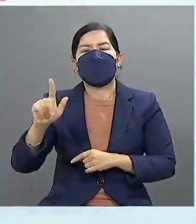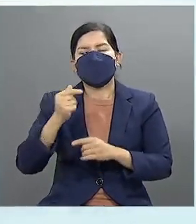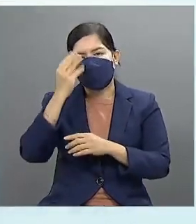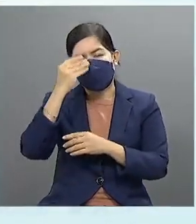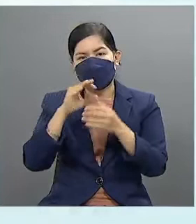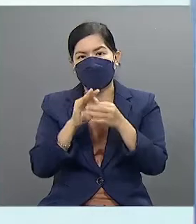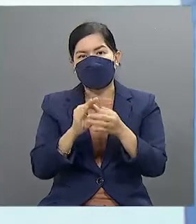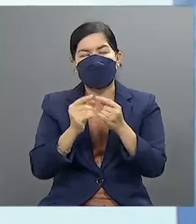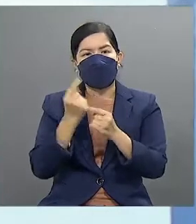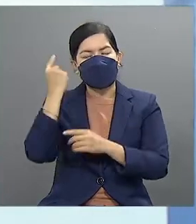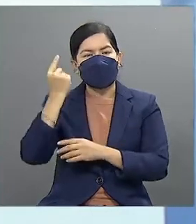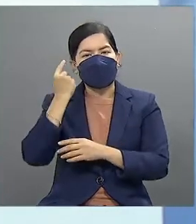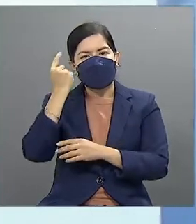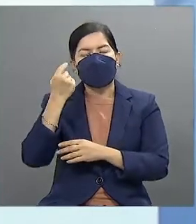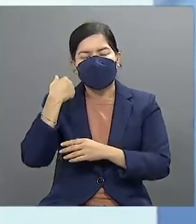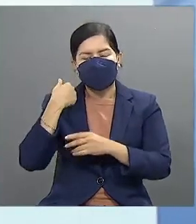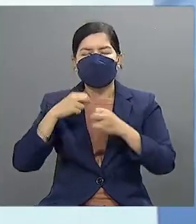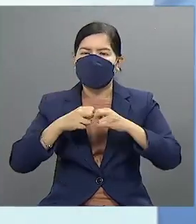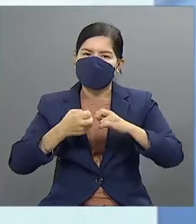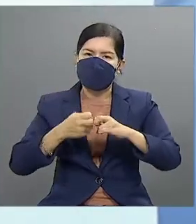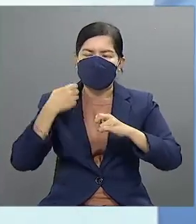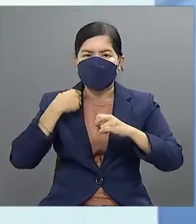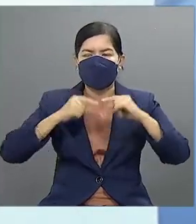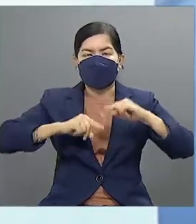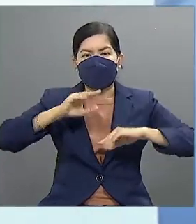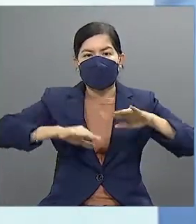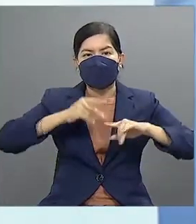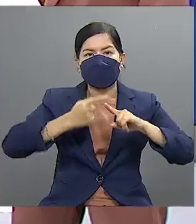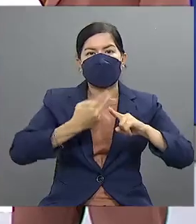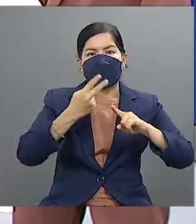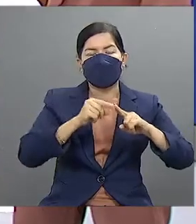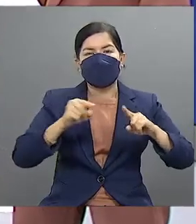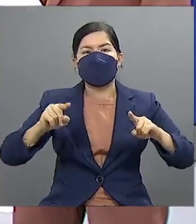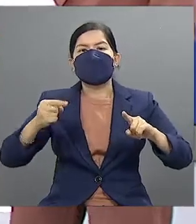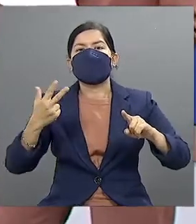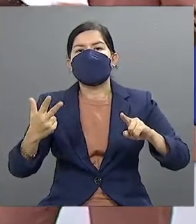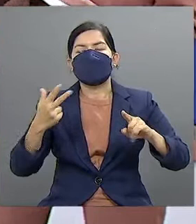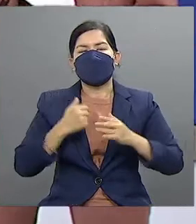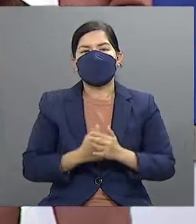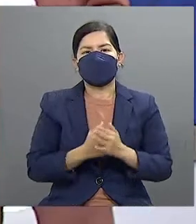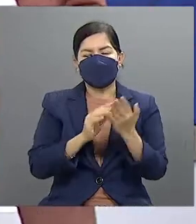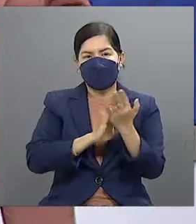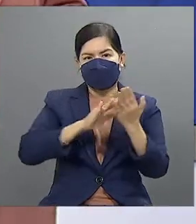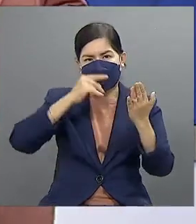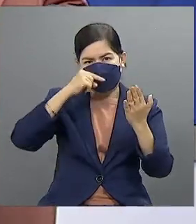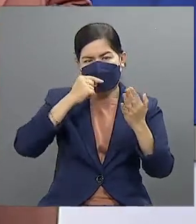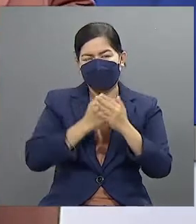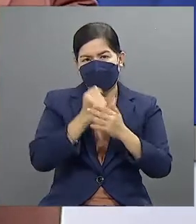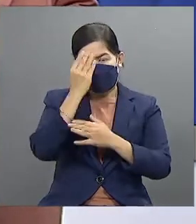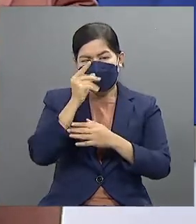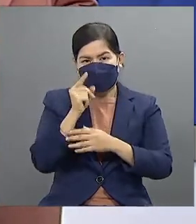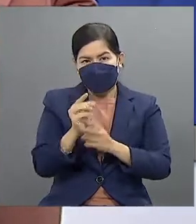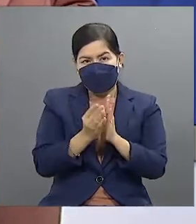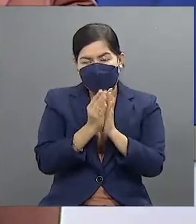จะขาดช่วงไป 2-3 เดือนจากการที่ประเทศต่างๆรวมไปถึงไทยเนี่ยมีความจำเป็นค่ะที่ต้องยกระดับการควบคุมการ